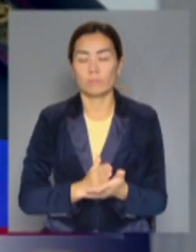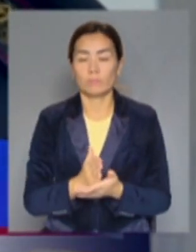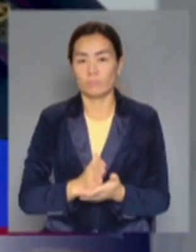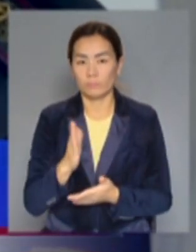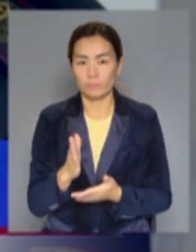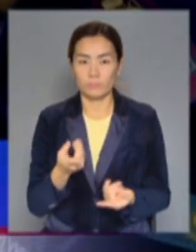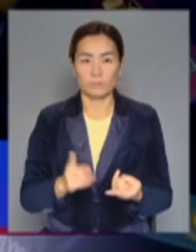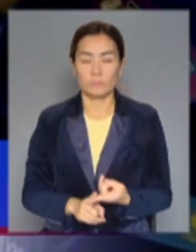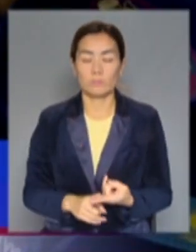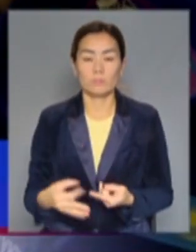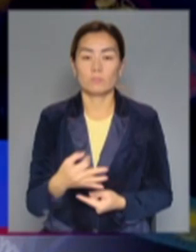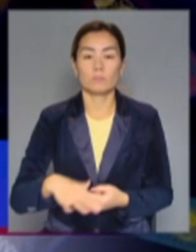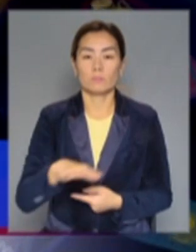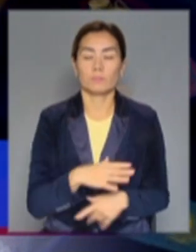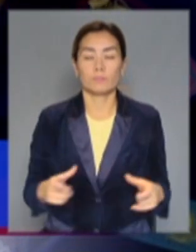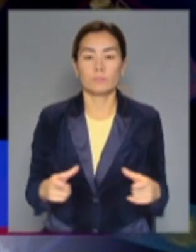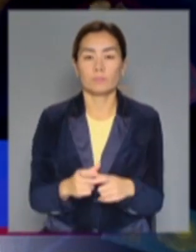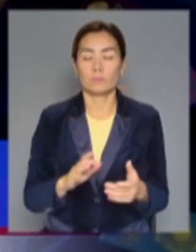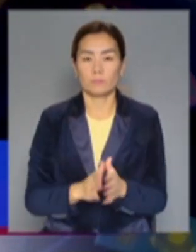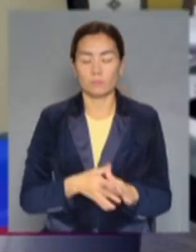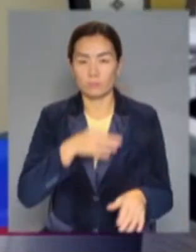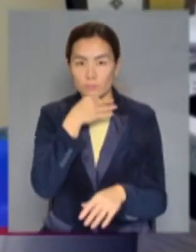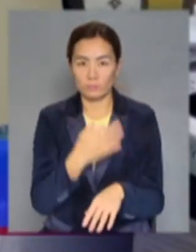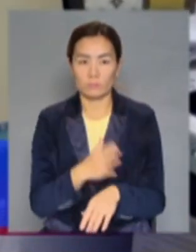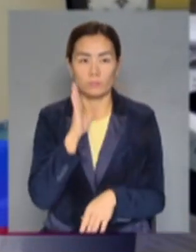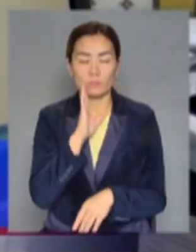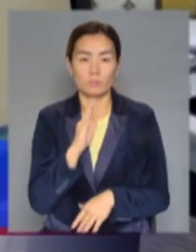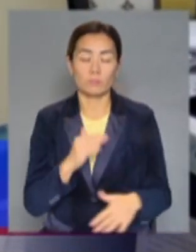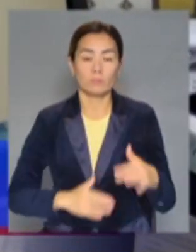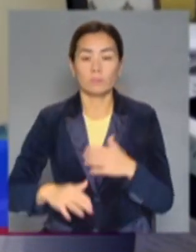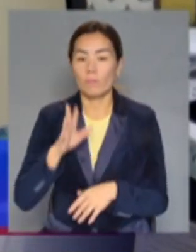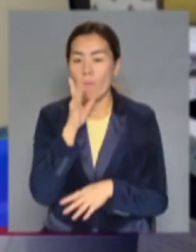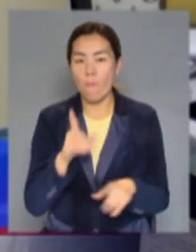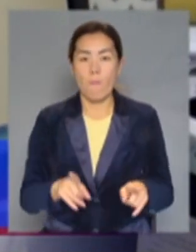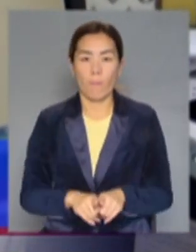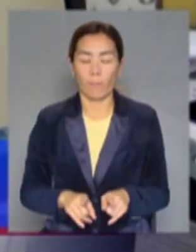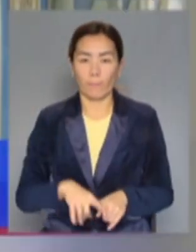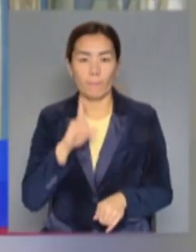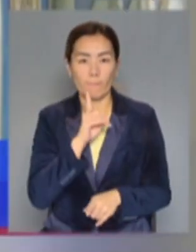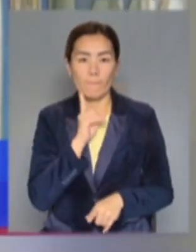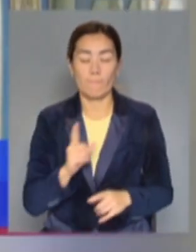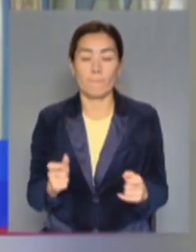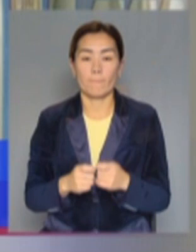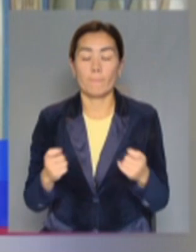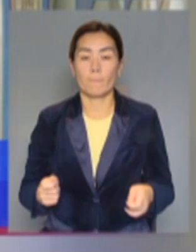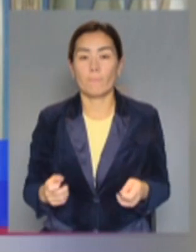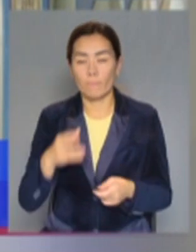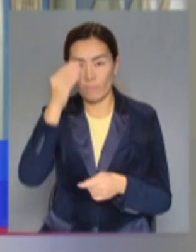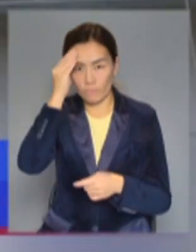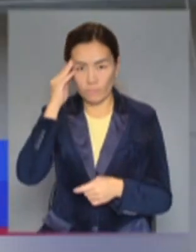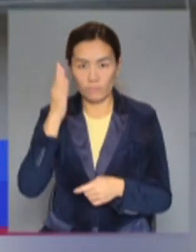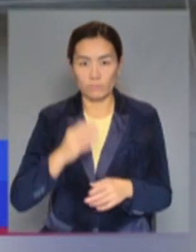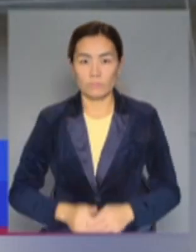созылады. Осыған байланысты облыстық төтенше жағдайлар департаментіне суға шомылу маусымы кезінде уақытша бекет ашуға ұсыныс